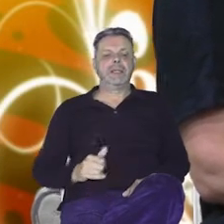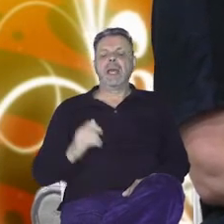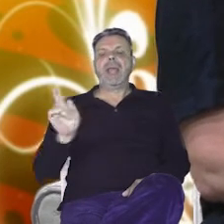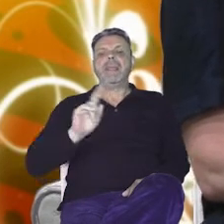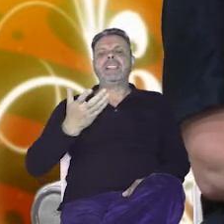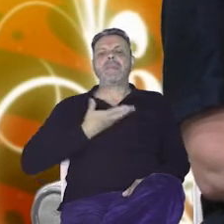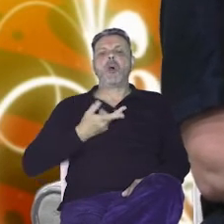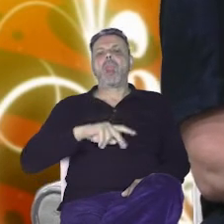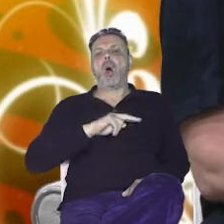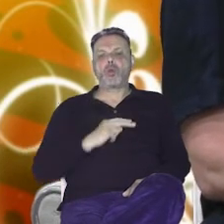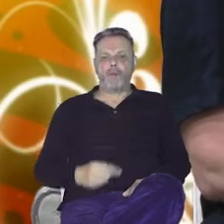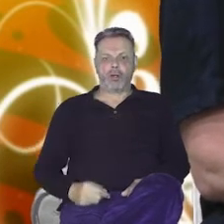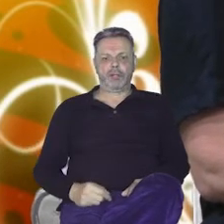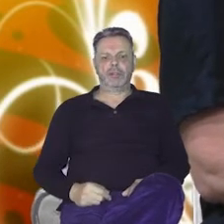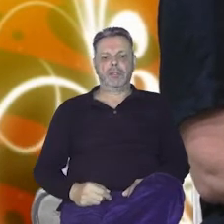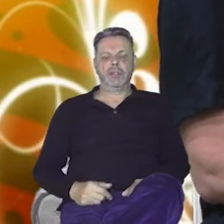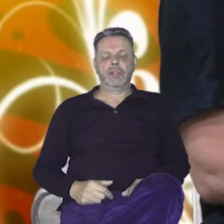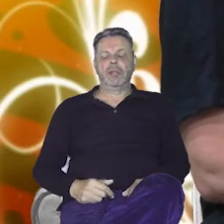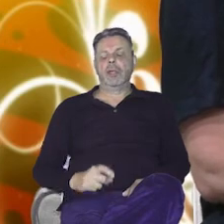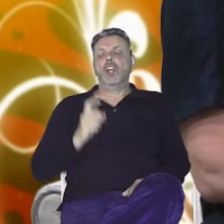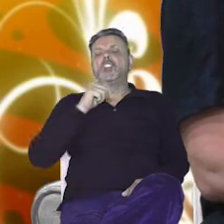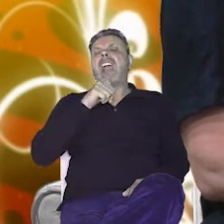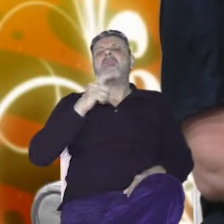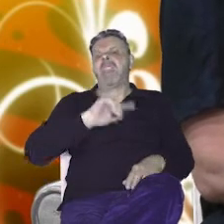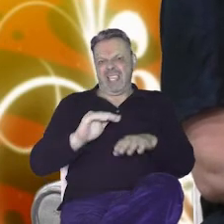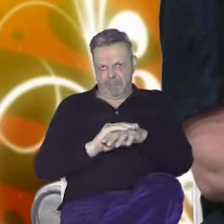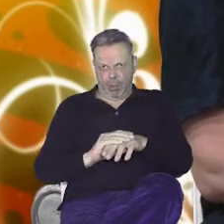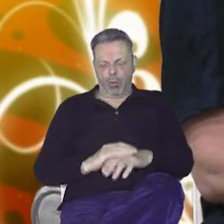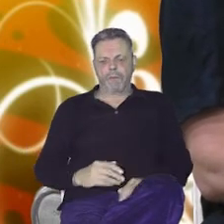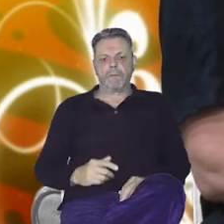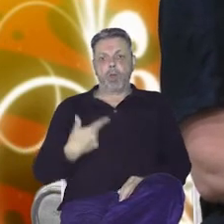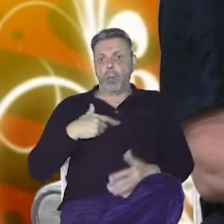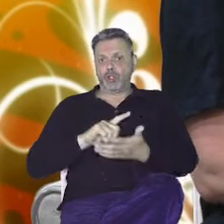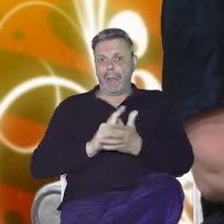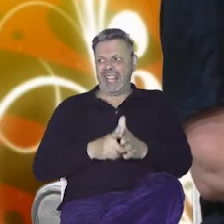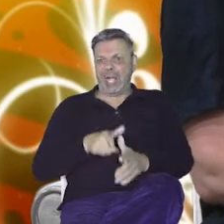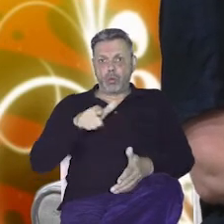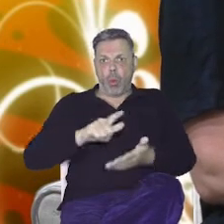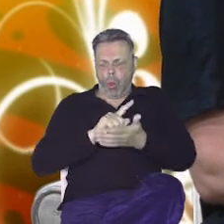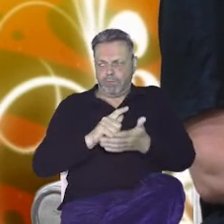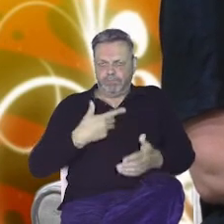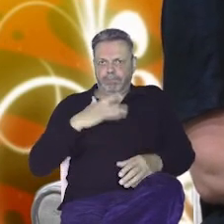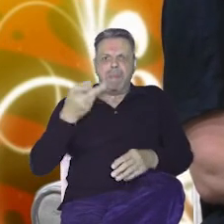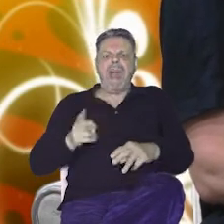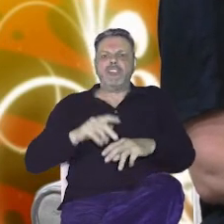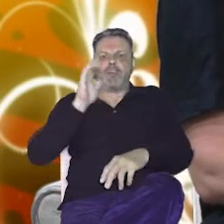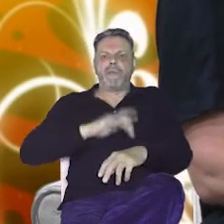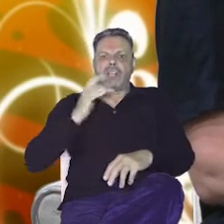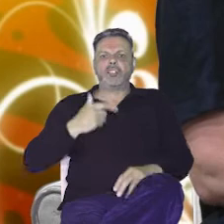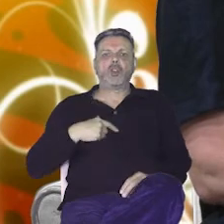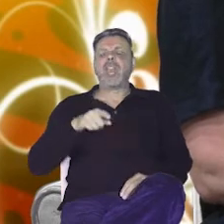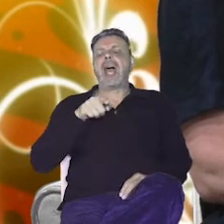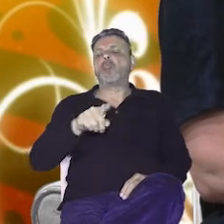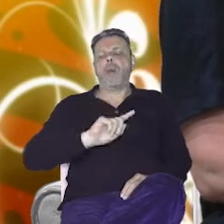dobila, niti ne daj Bože nikakvu ispriku. Ono što je mene trenutno tada najviše povrijedilo, što ja to nisam